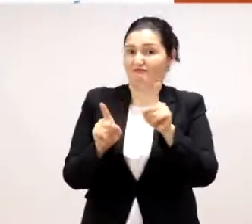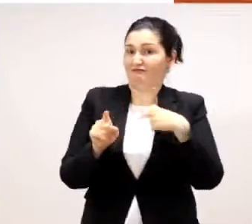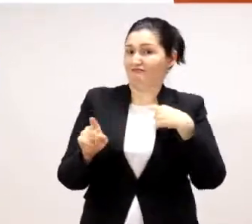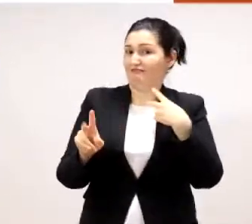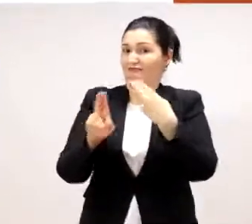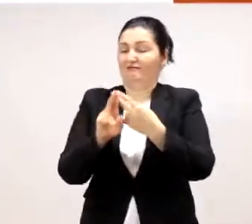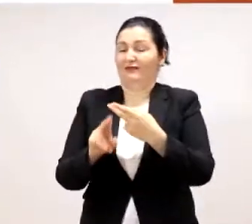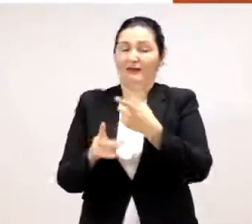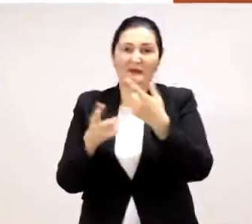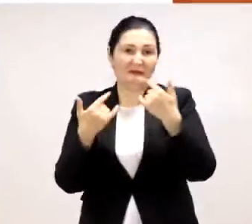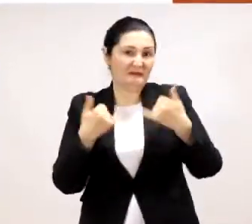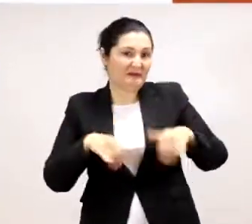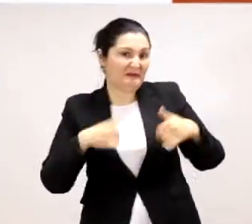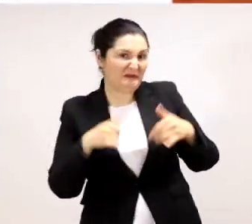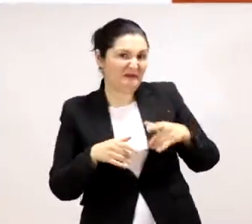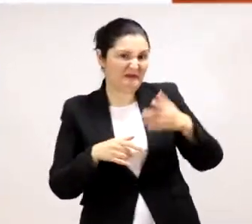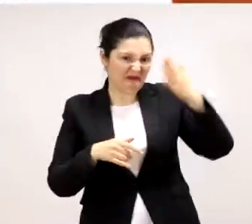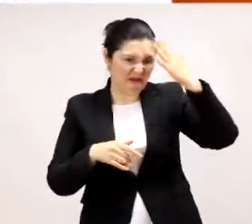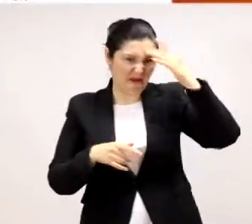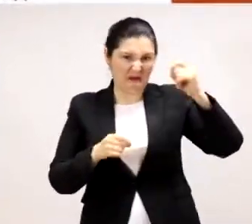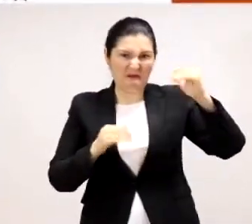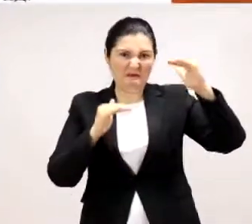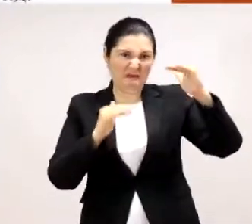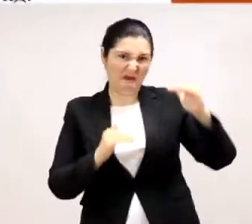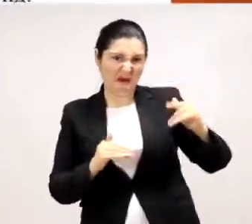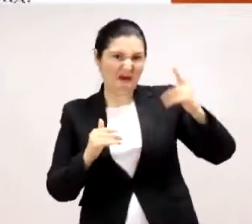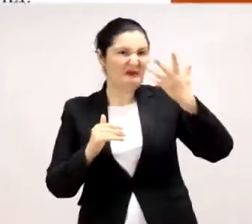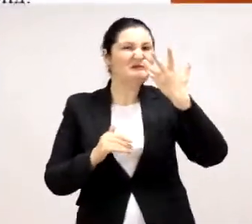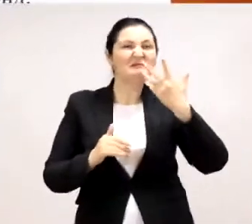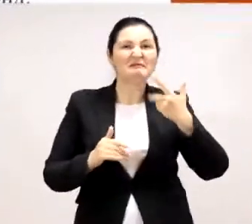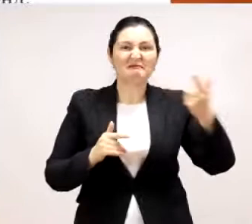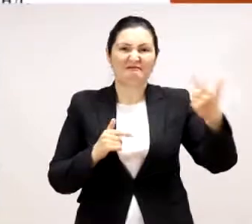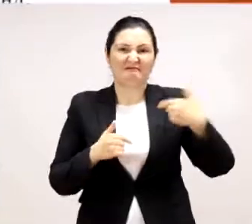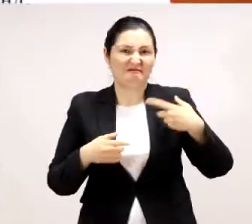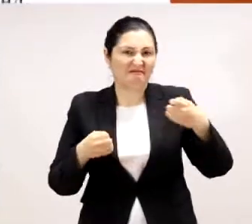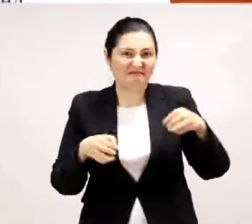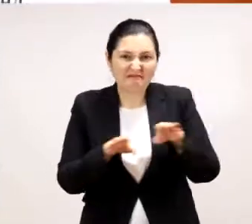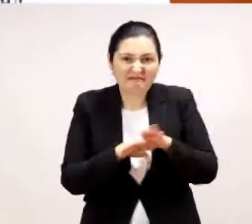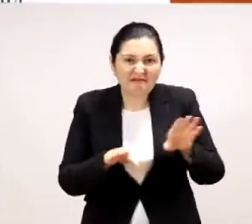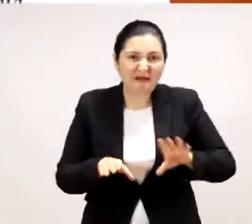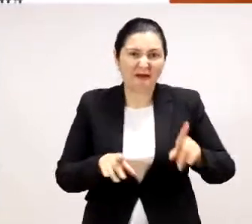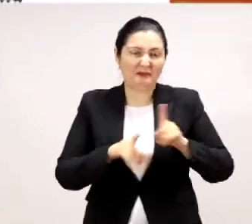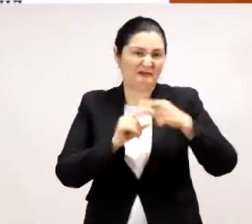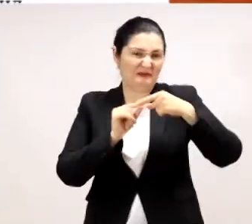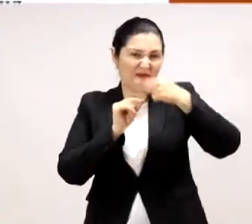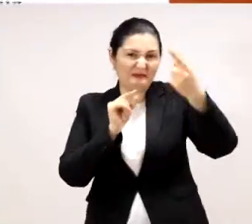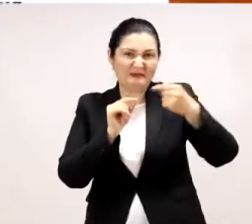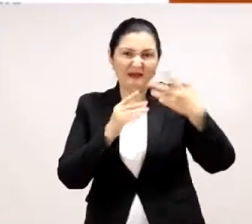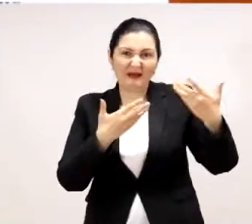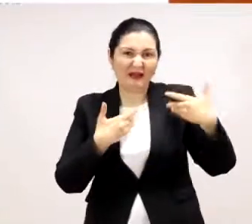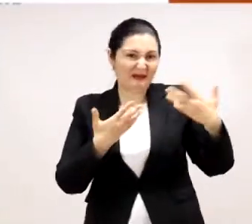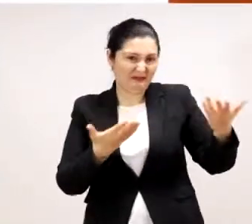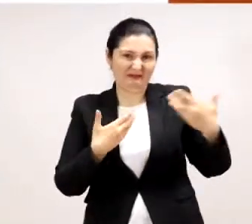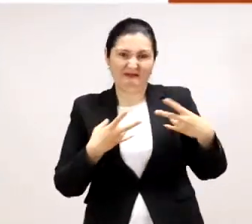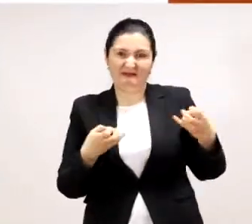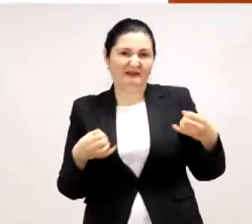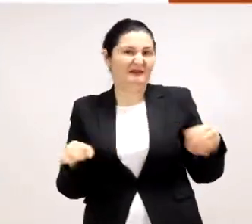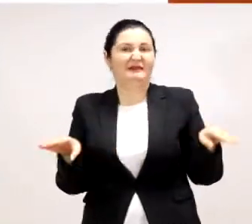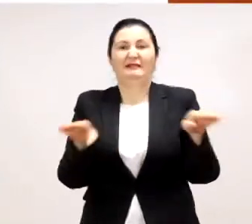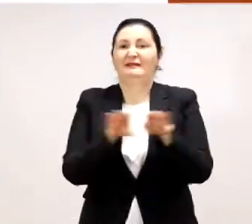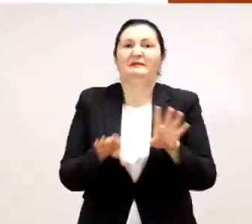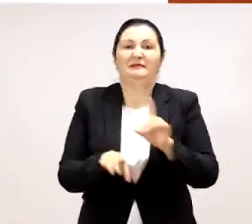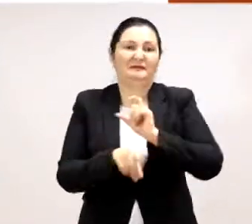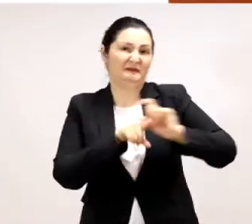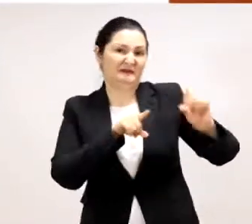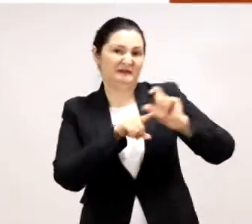میخک ها. قدتان چون قدی من، رنگتان چون رنگی من، برگتان چون برگی من نیست، پس